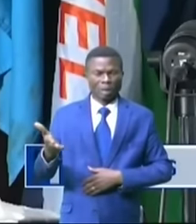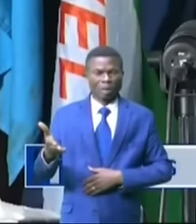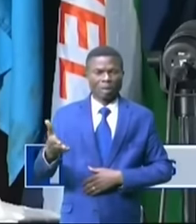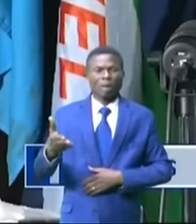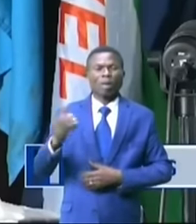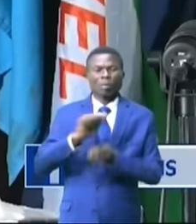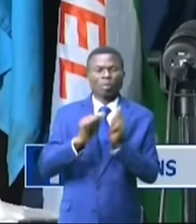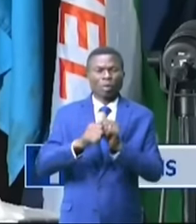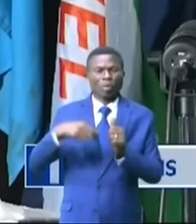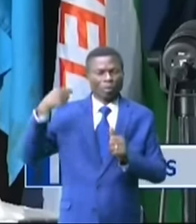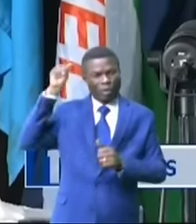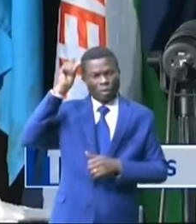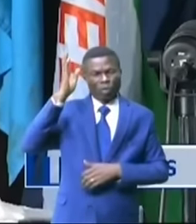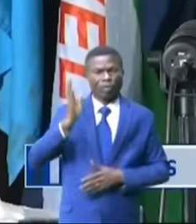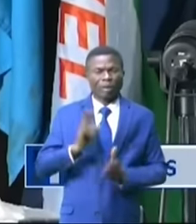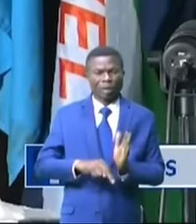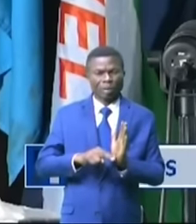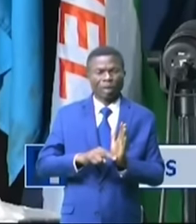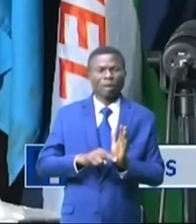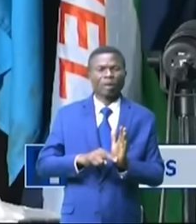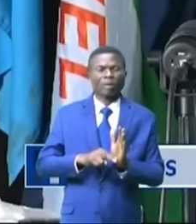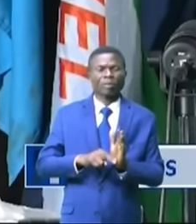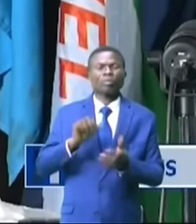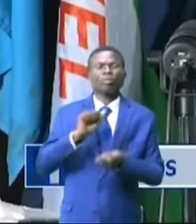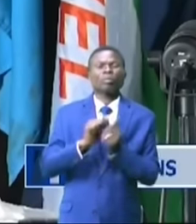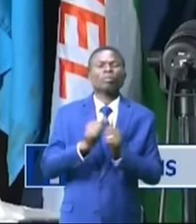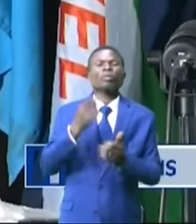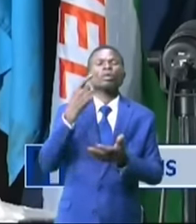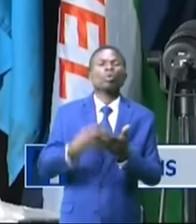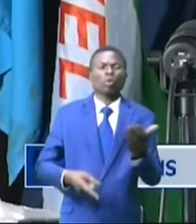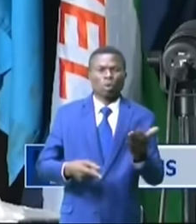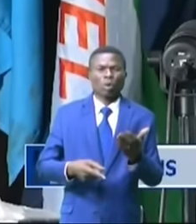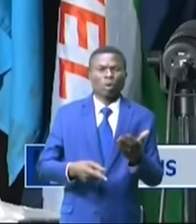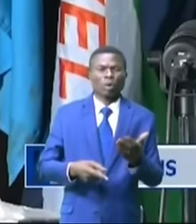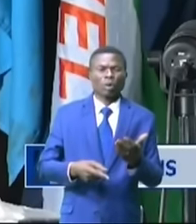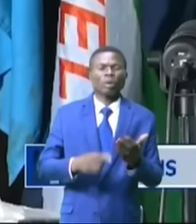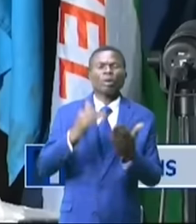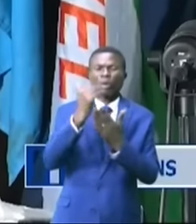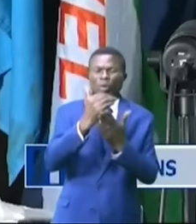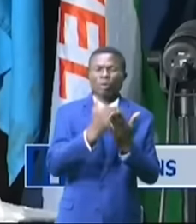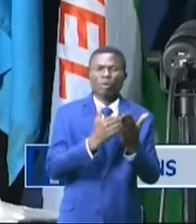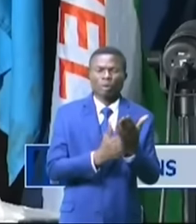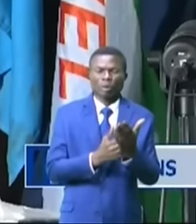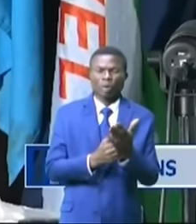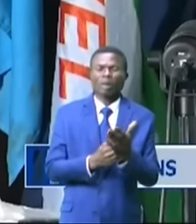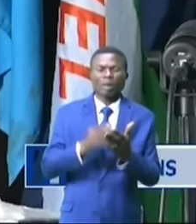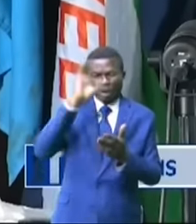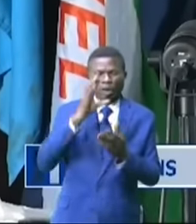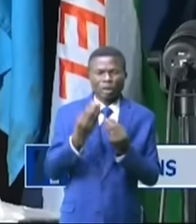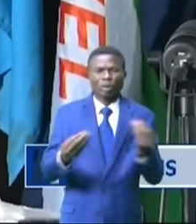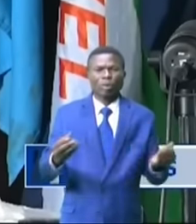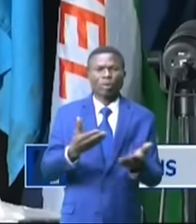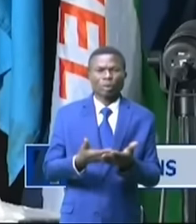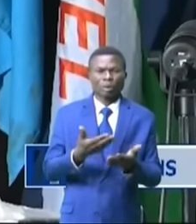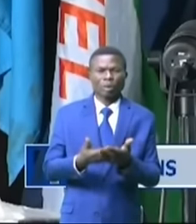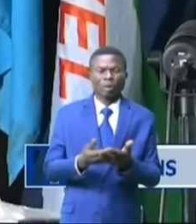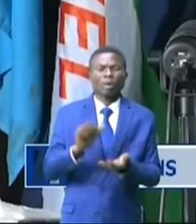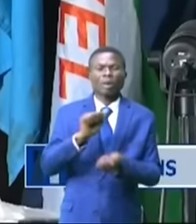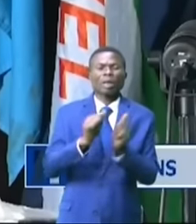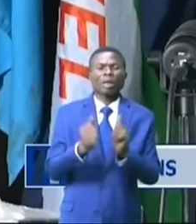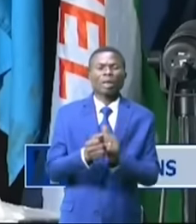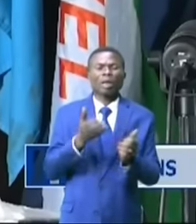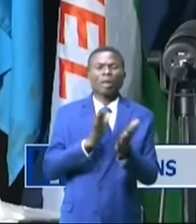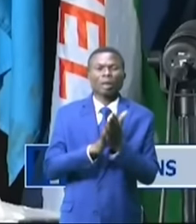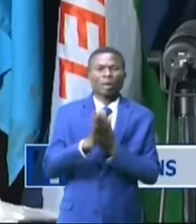gouvernemental. Quels sont les problèmes? On diagnostique aussi les problèmes en ce qui